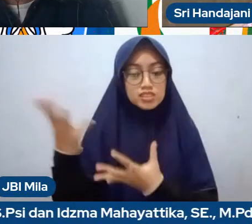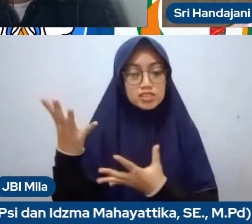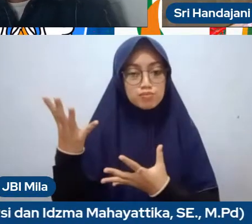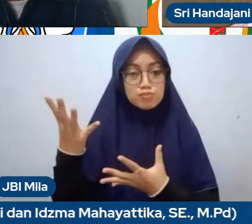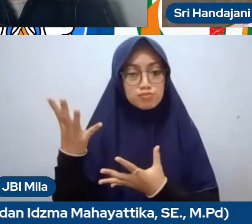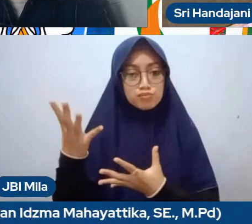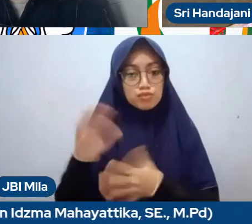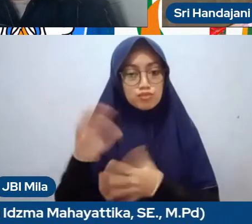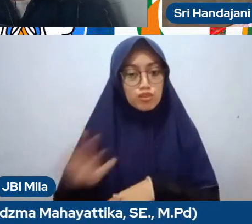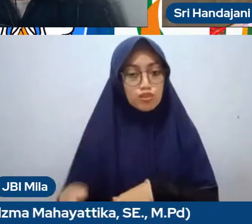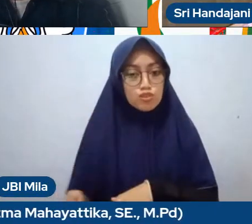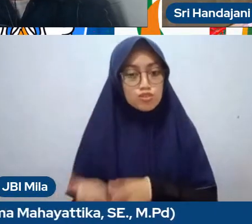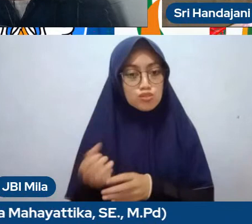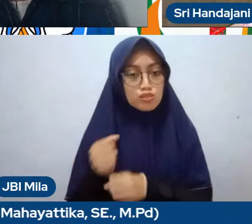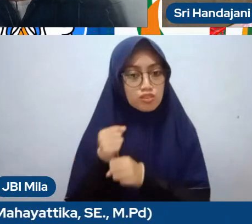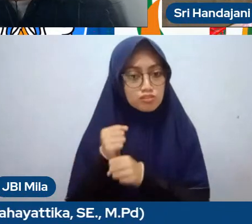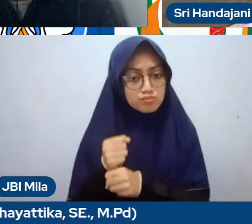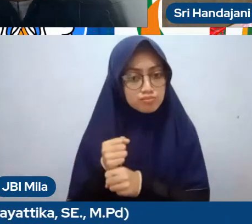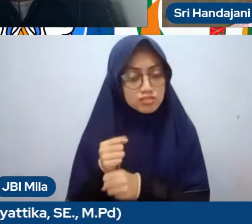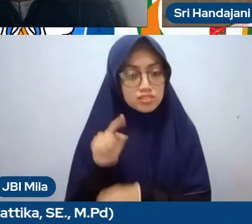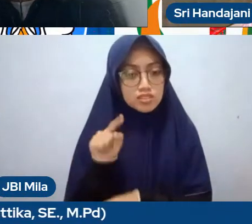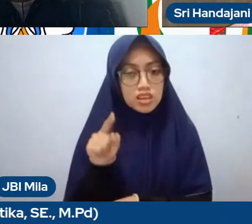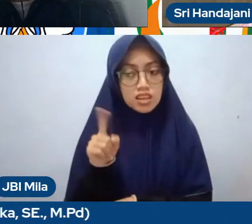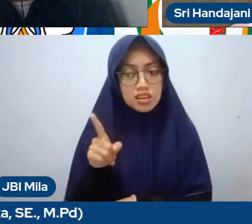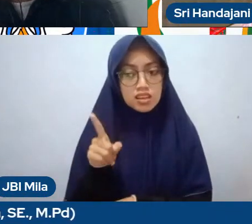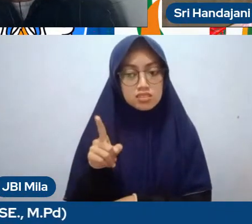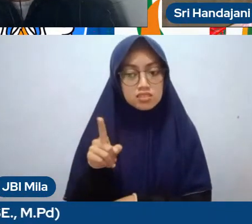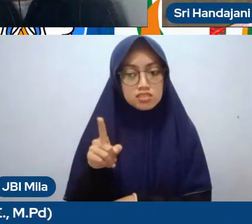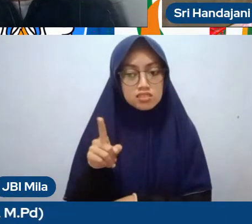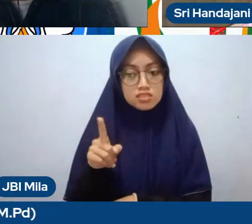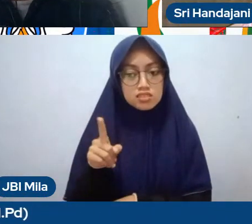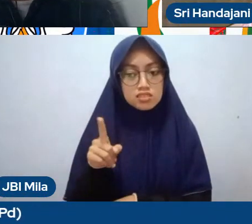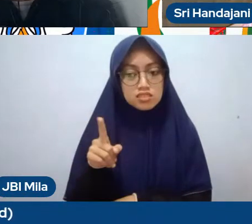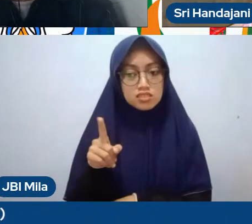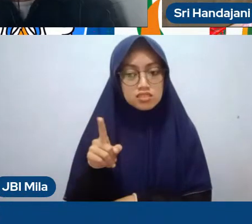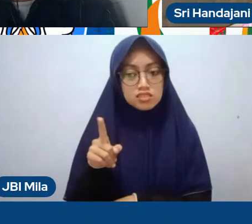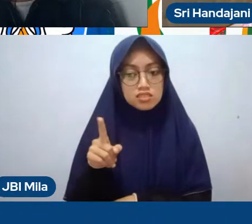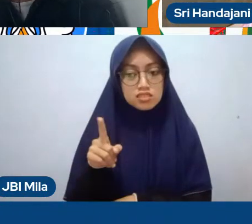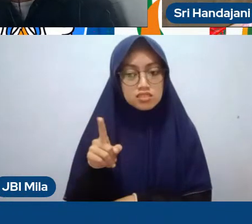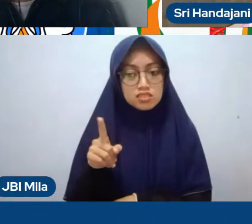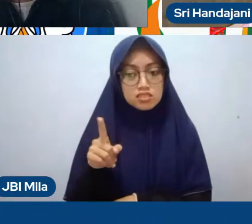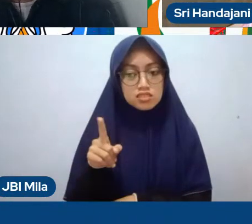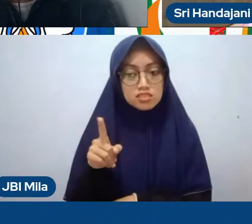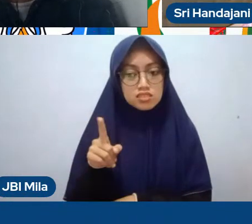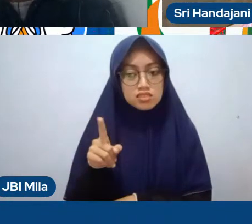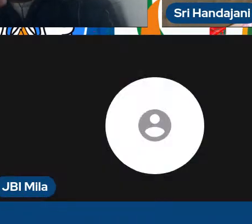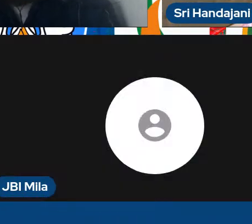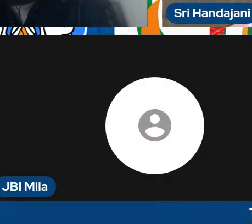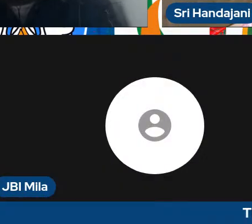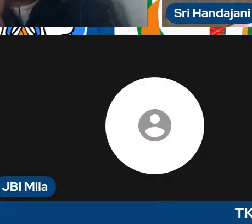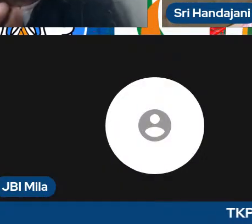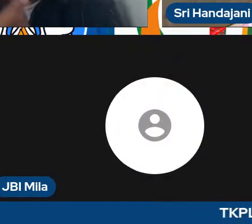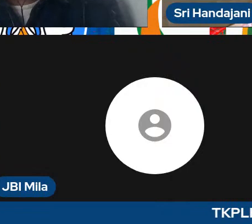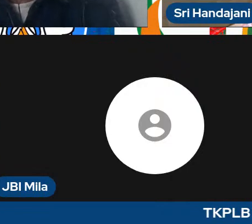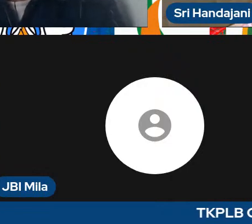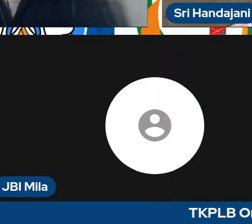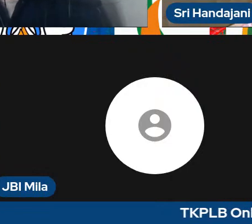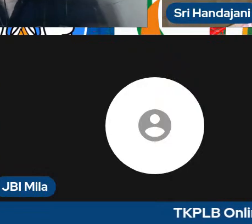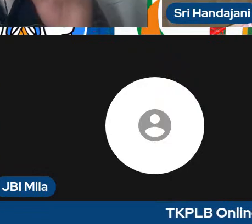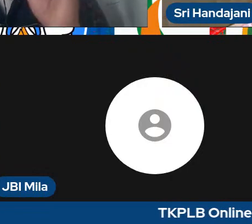emosi anak. Justru ketika ada seorang anak tuh burungnya mati. Jadi burungnya mati, burung pipitnya mati. Ketika Rasulullah tahu